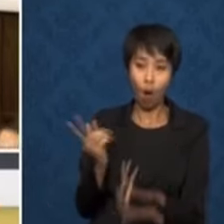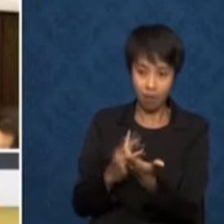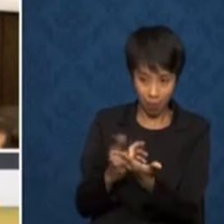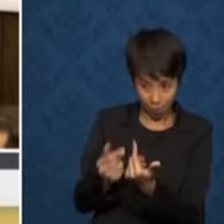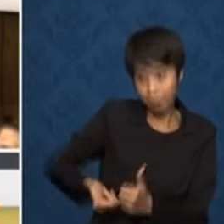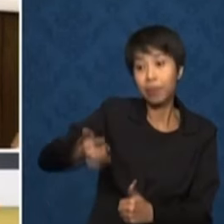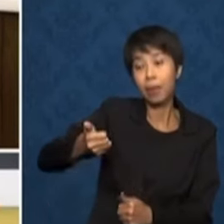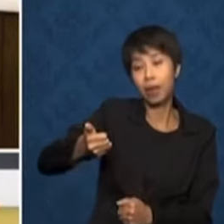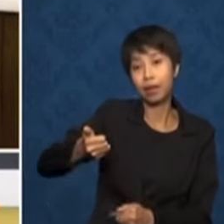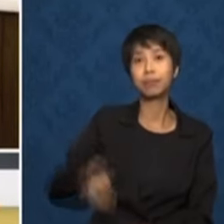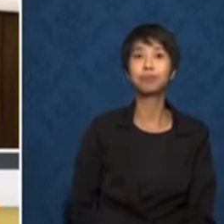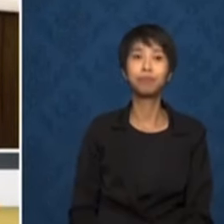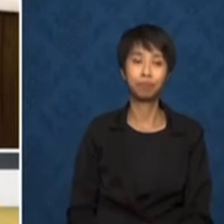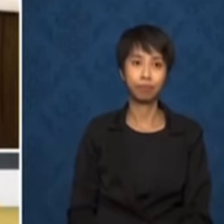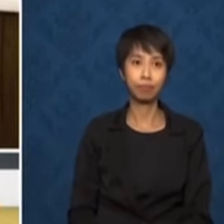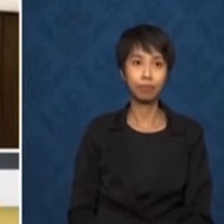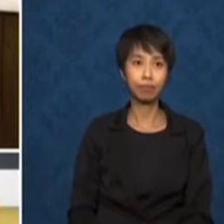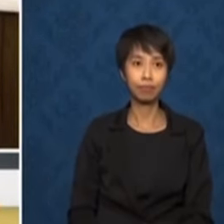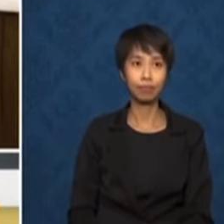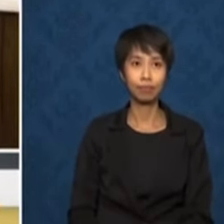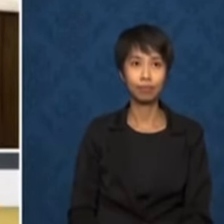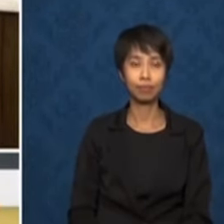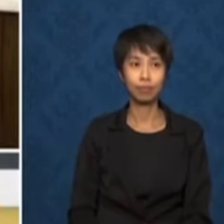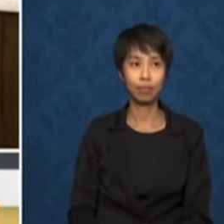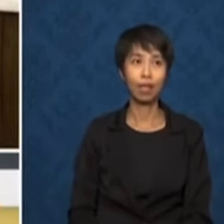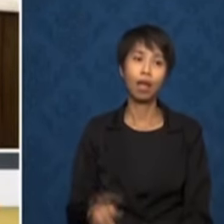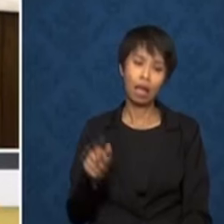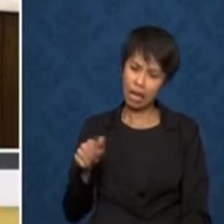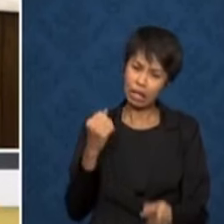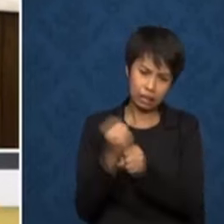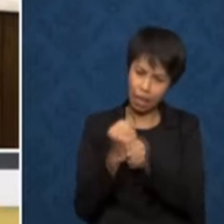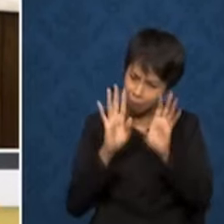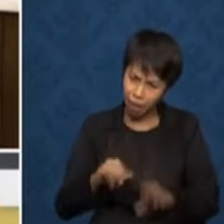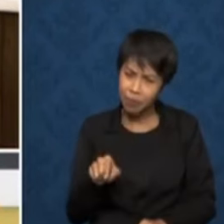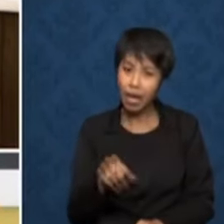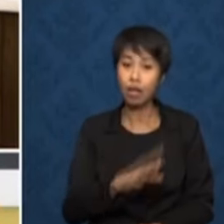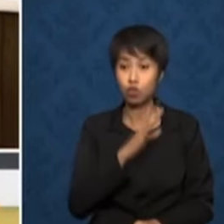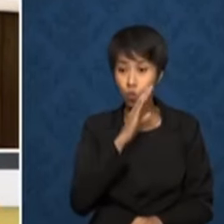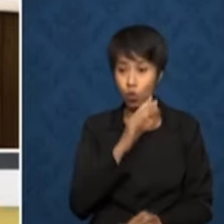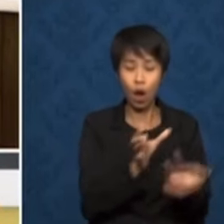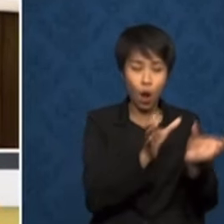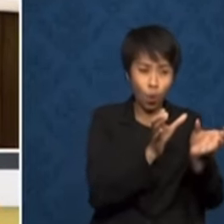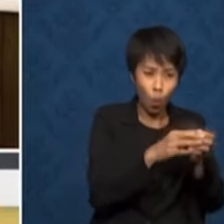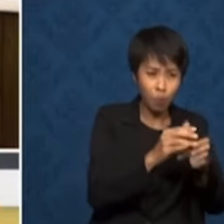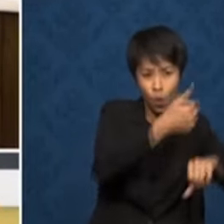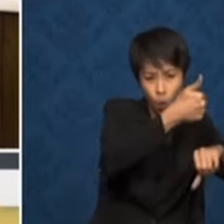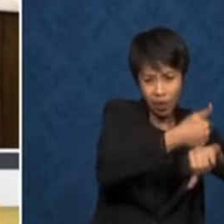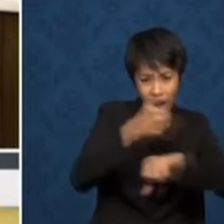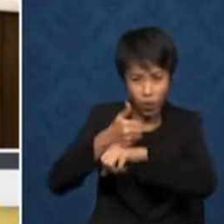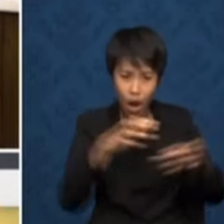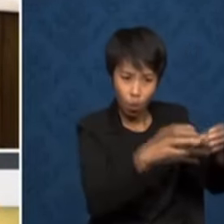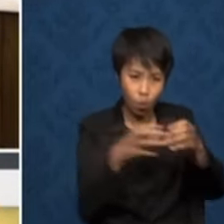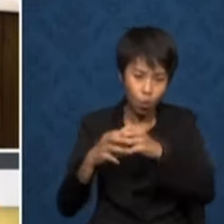มครับถ้าทำกันแบบนี้ถ้ามติวิปหรือข้อตกลงระหว่างวิป 2